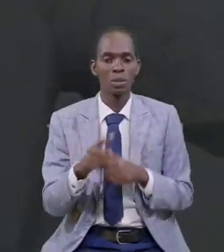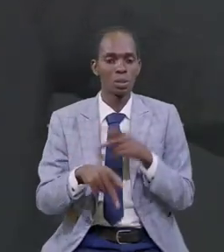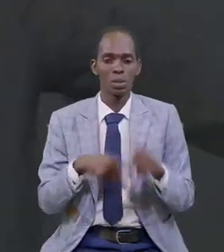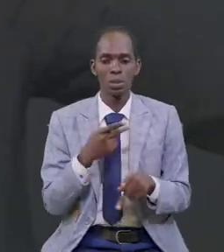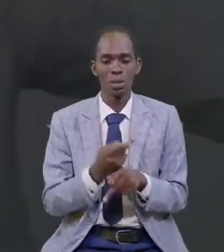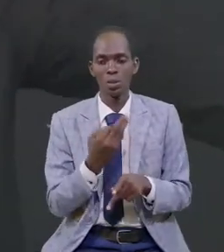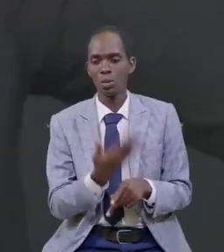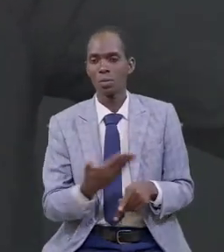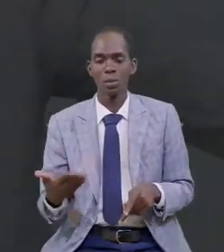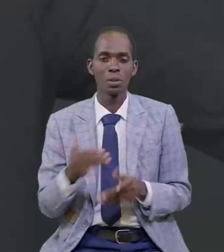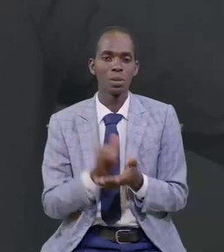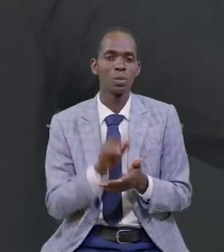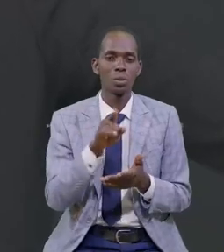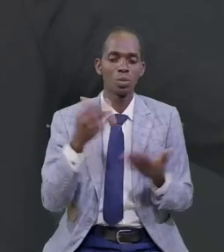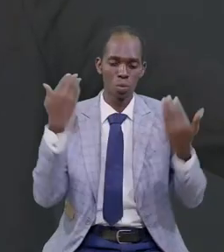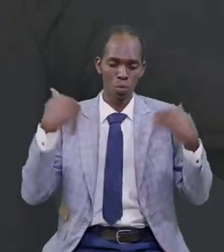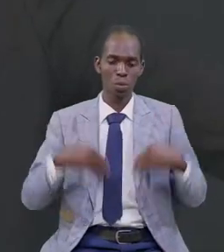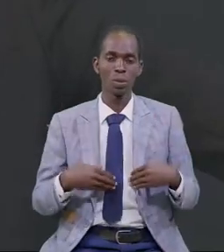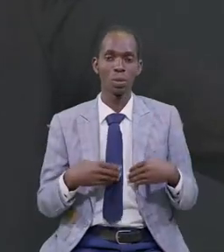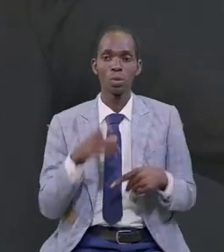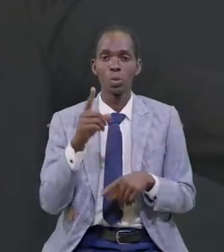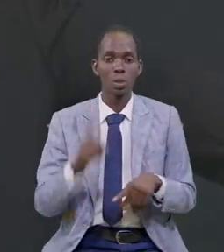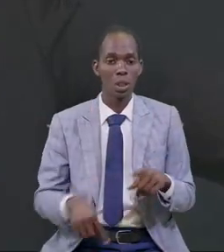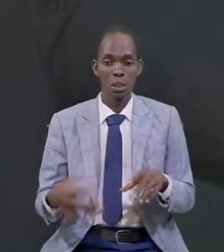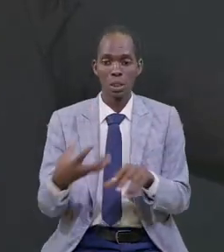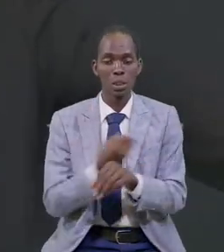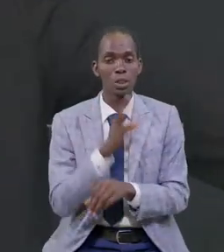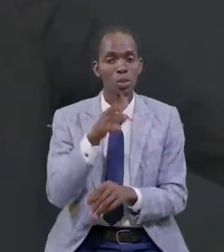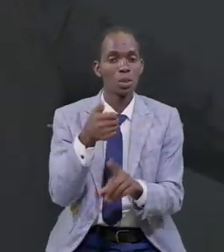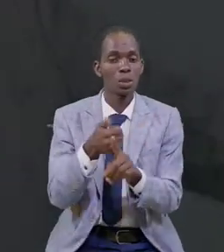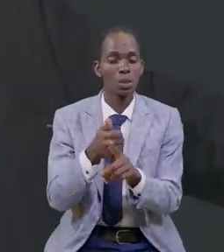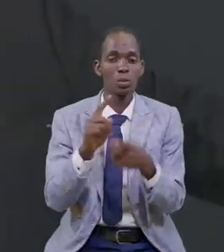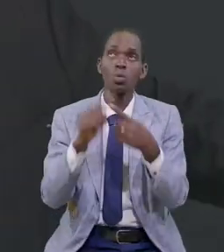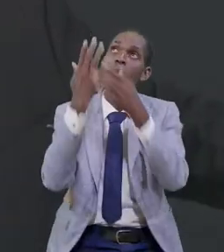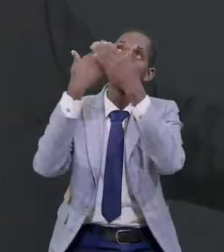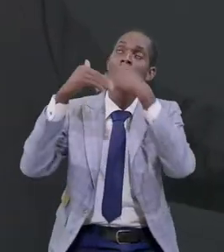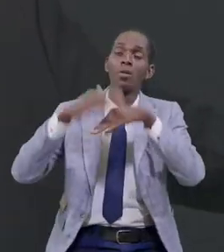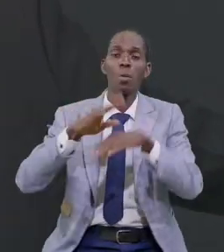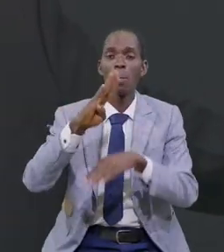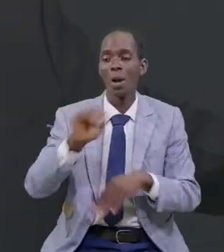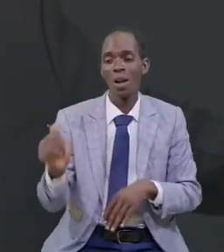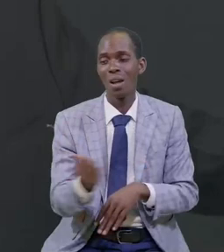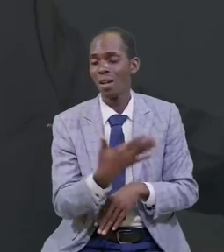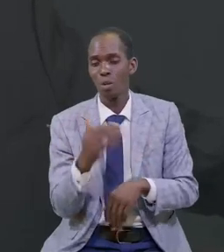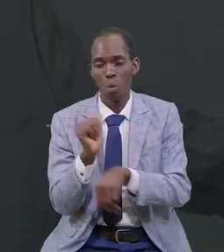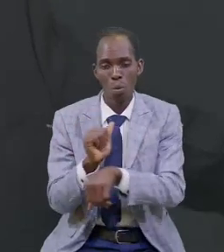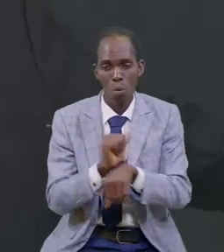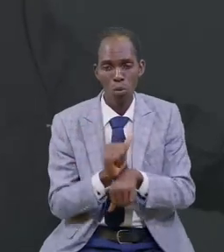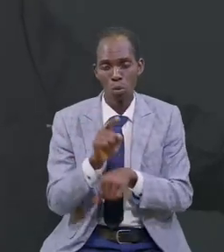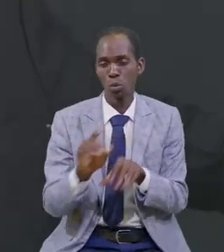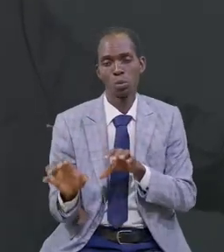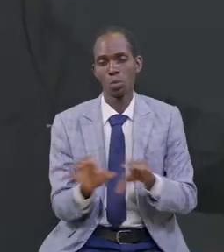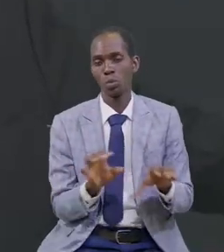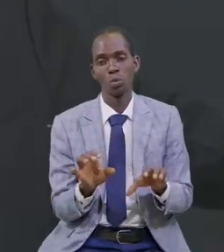lisez vous ne pouvez pas vous amener au ciel par ce que vous faites alors vous savez bien